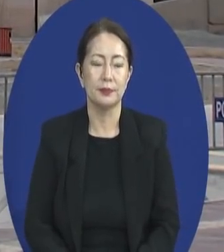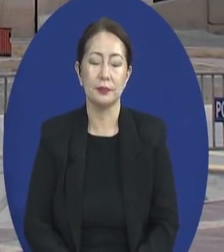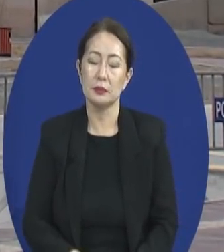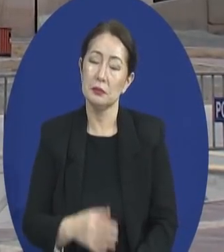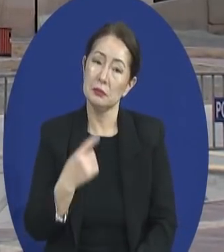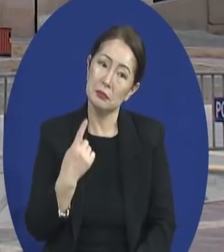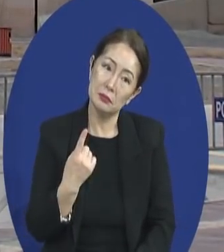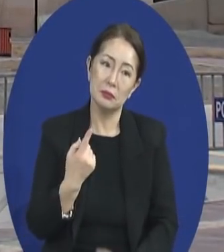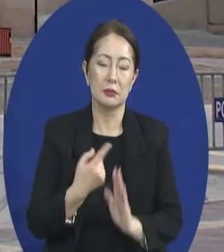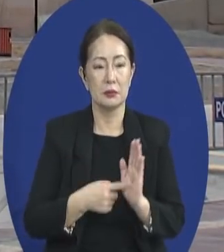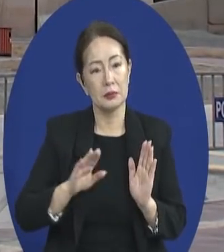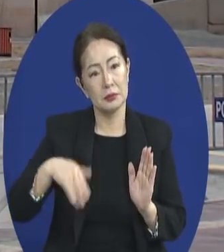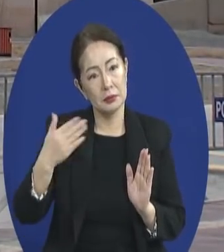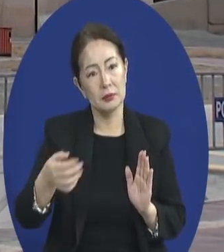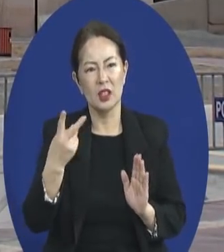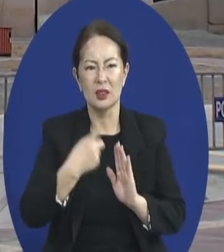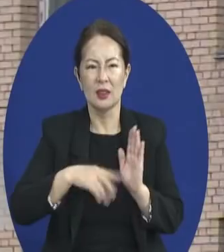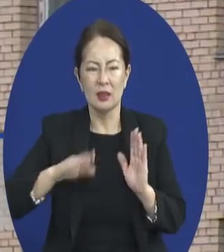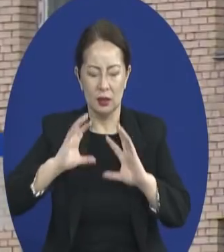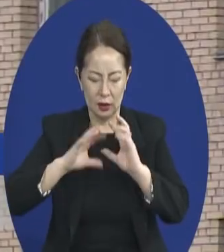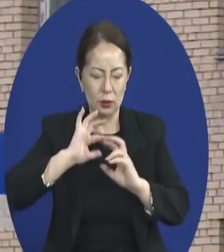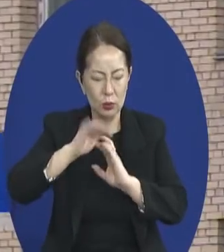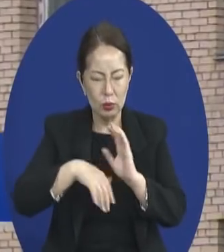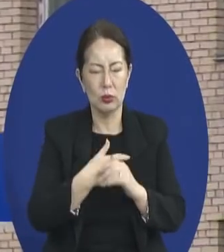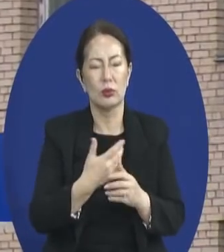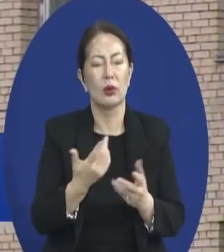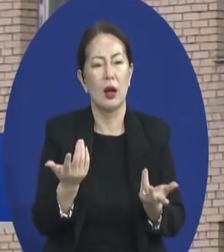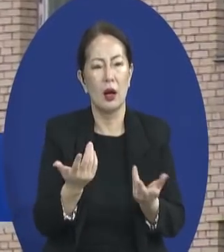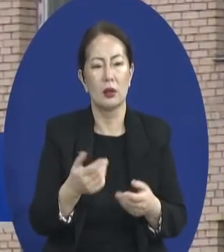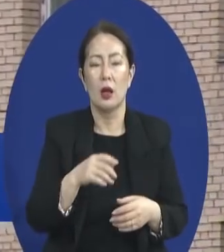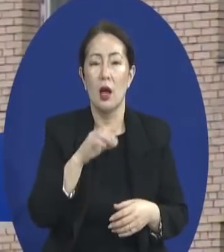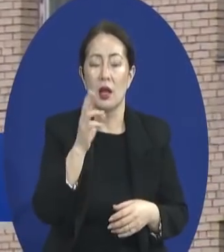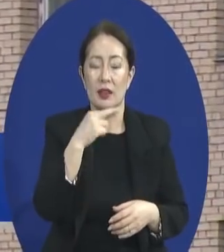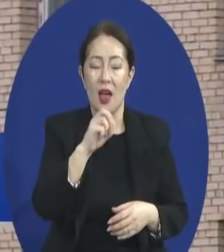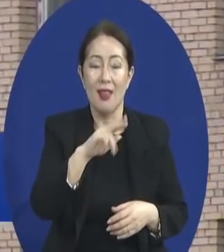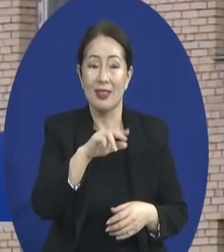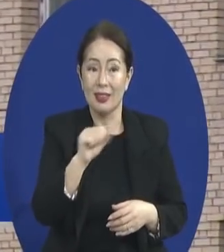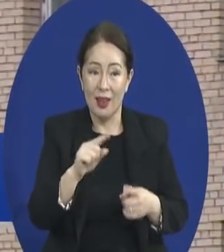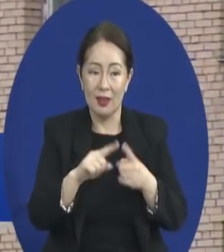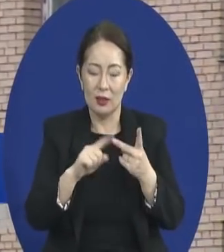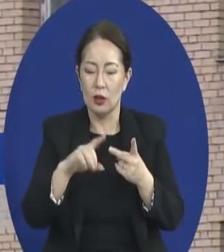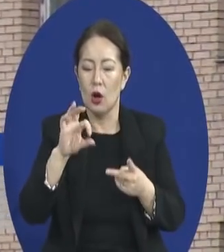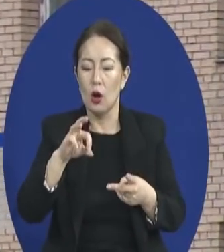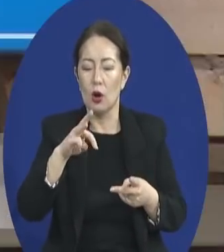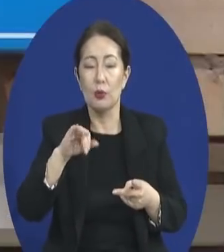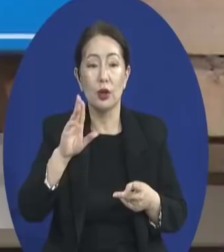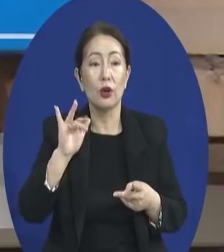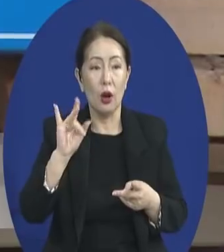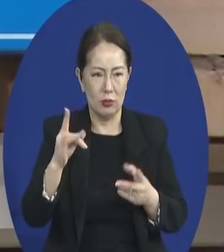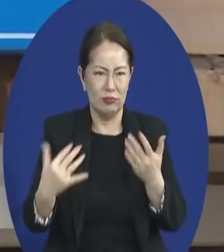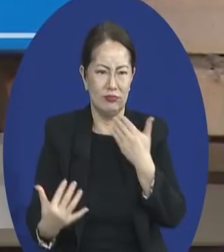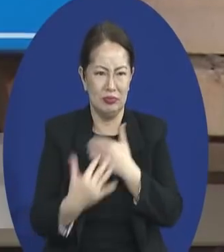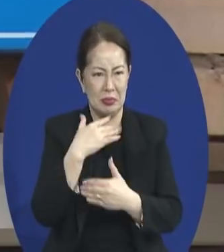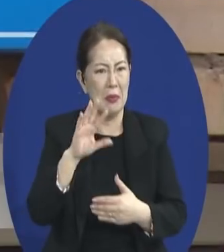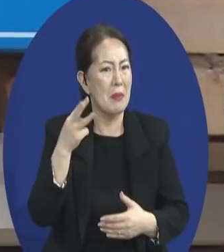Нэг болон хоёр сарын дараа дэлхийн дийлэнх орнууд дельта болон омикрон хувилбар зэрэгцсэн давалгаанд өртөх эрсдэл үүсэт байна. Дэлхийн эрүүл